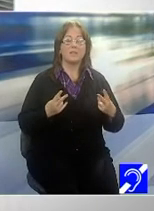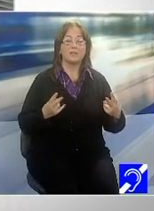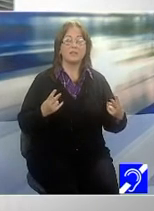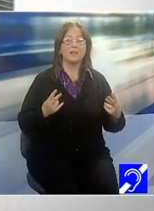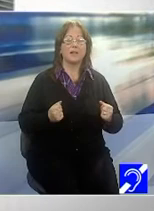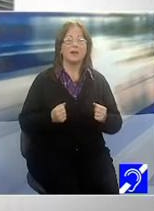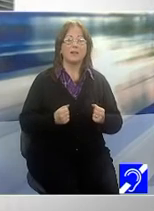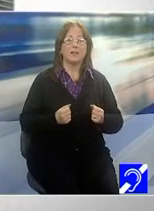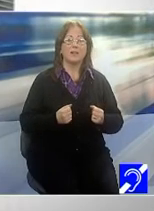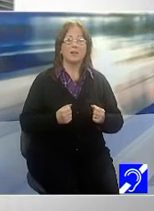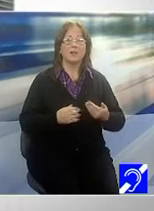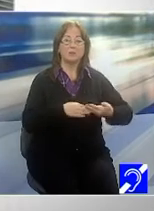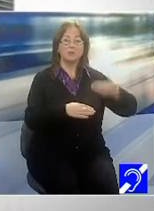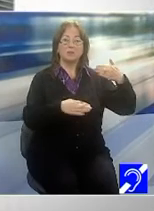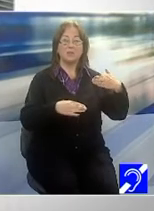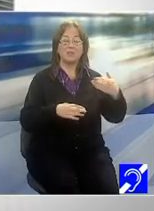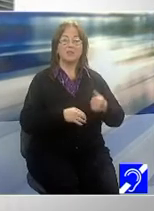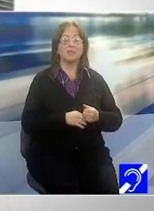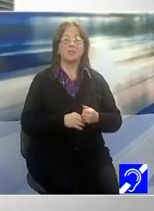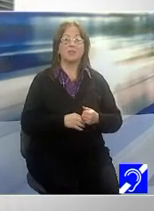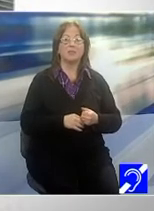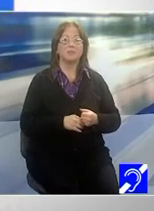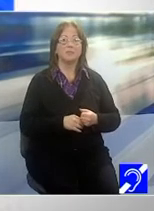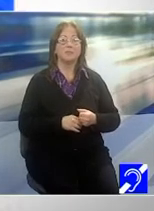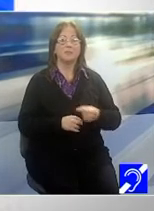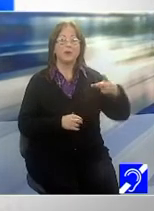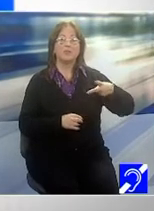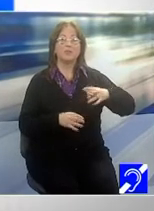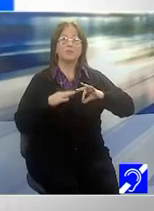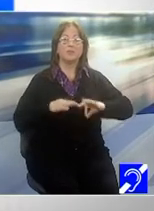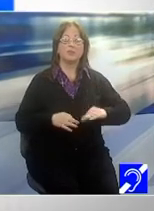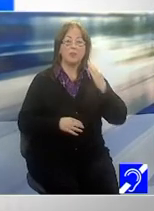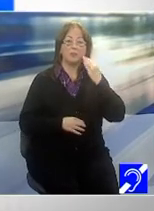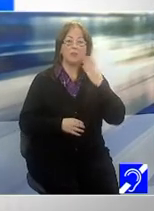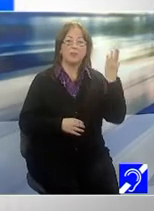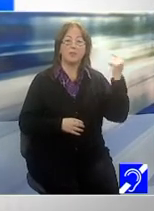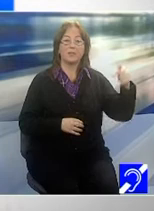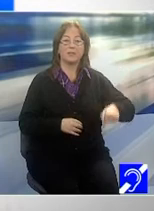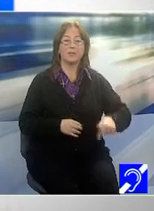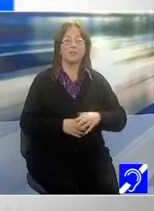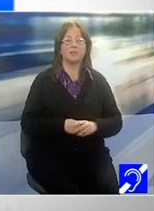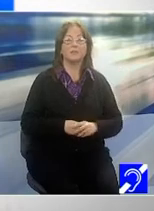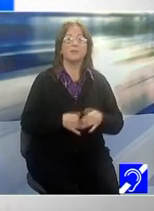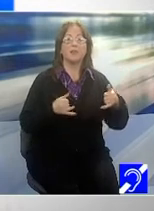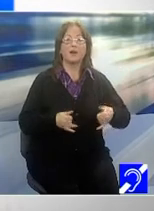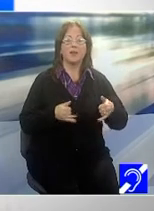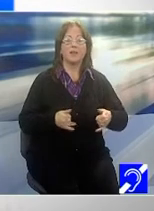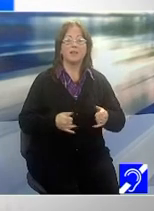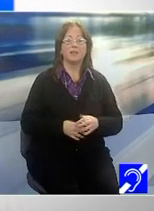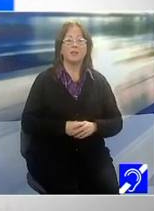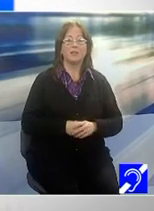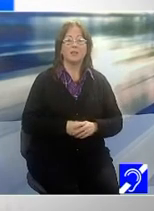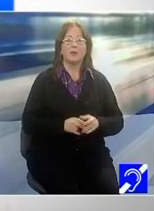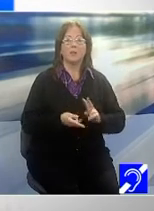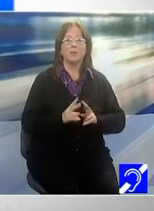vicepreședintelui american. Situația din Balcan s-a schimbat mai ales din perspectiva poziției României. Astăzi, cum